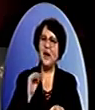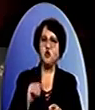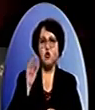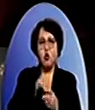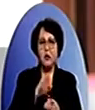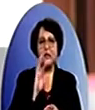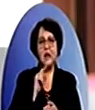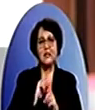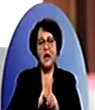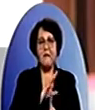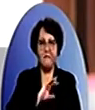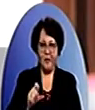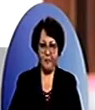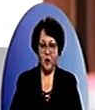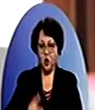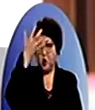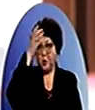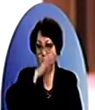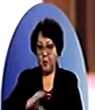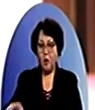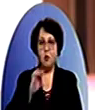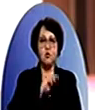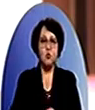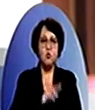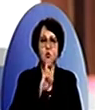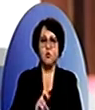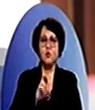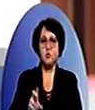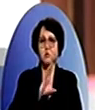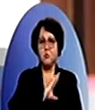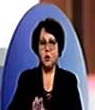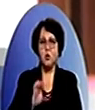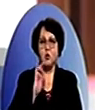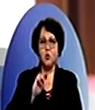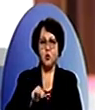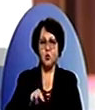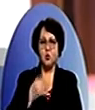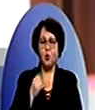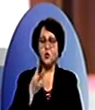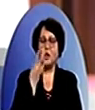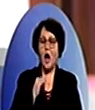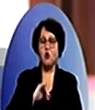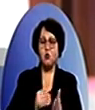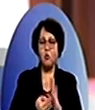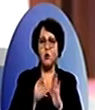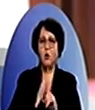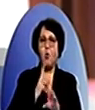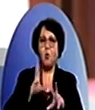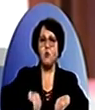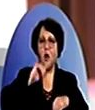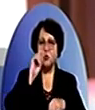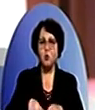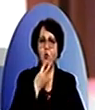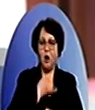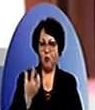байна. Тэр юм болоо тэр юм бус бүх байгууллагууд тусгай төлөвлөгөөний дагуу хүлээсэн үүрэгтэй байх юм. Жишээ нь одоо асуудал боллоо гэж